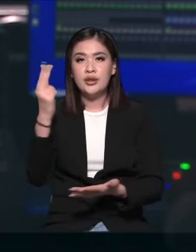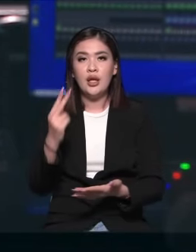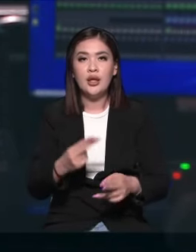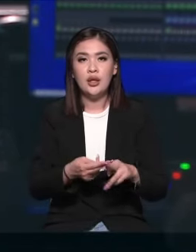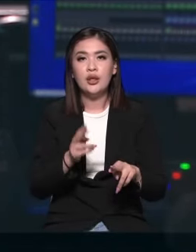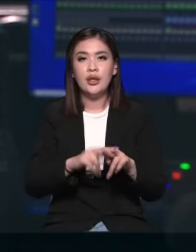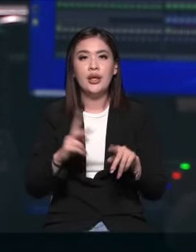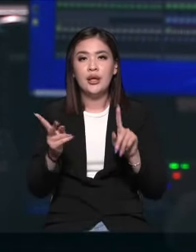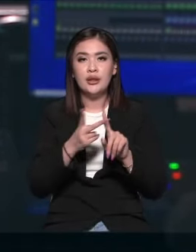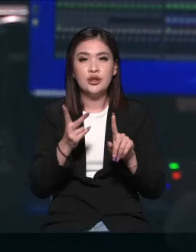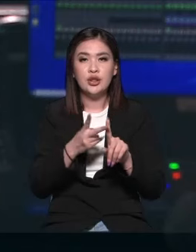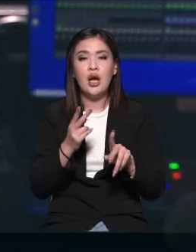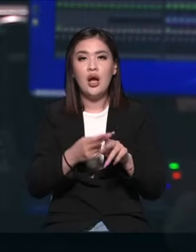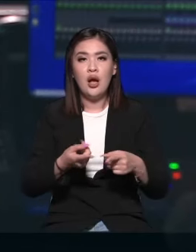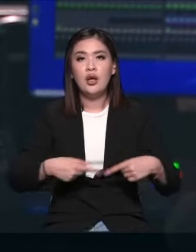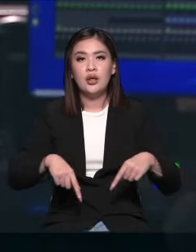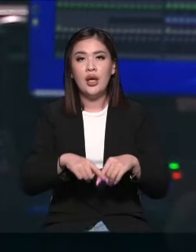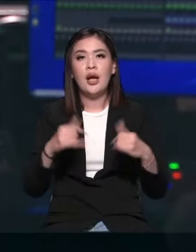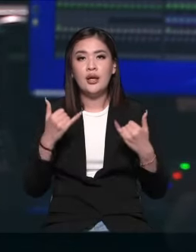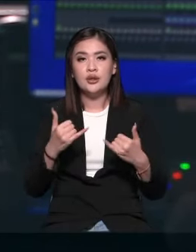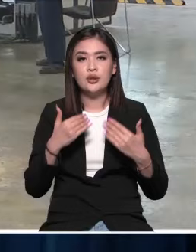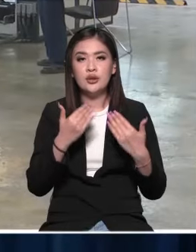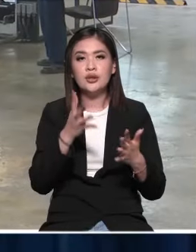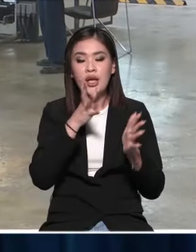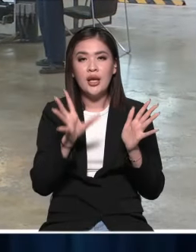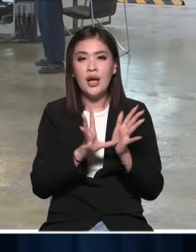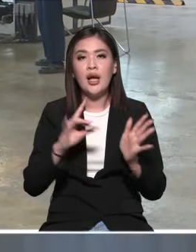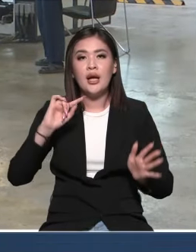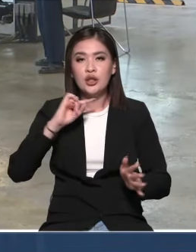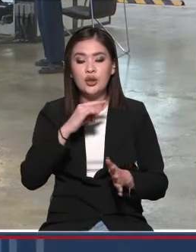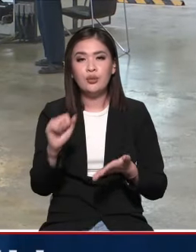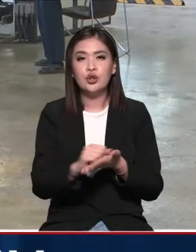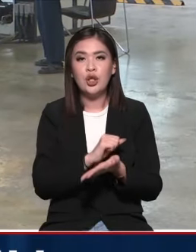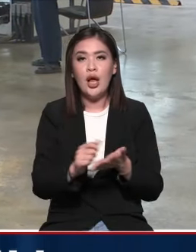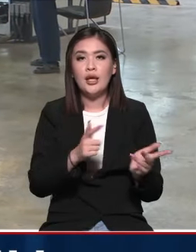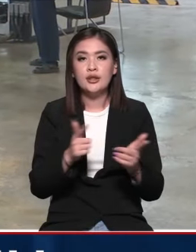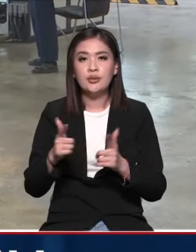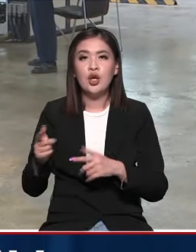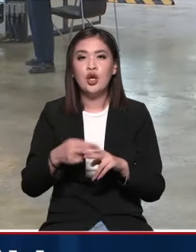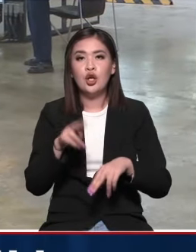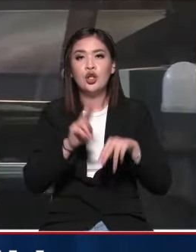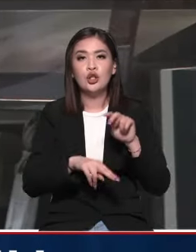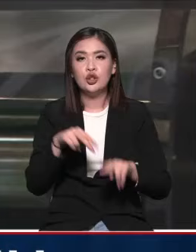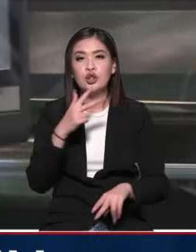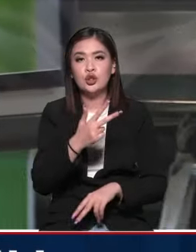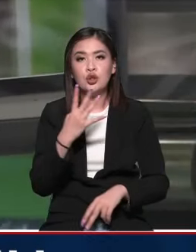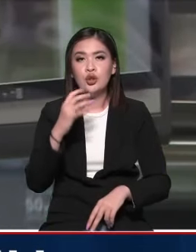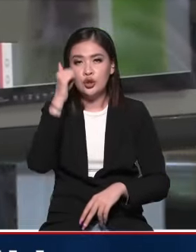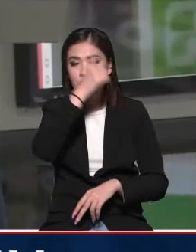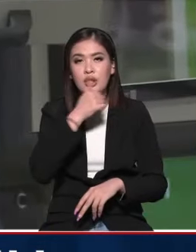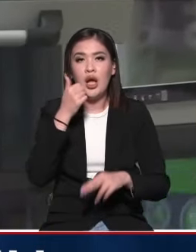Астанада екінші индустриалды аймақ құрылады. Қазір оның техникалық, экономикалық құжаттар әзірленіп жатыр. Құрылыс 3-4